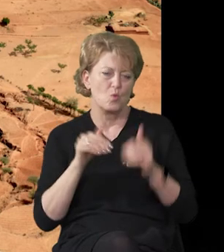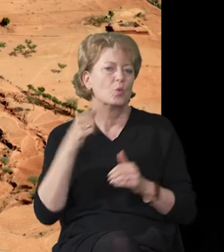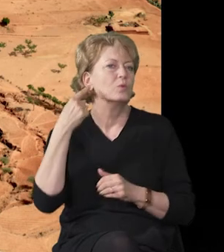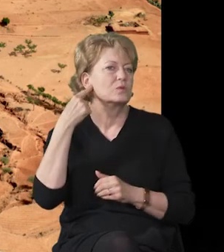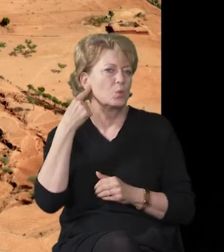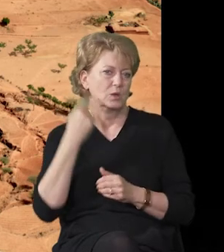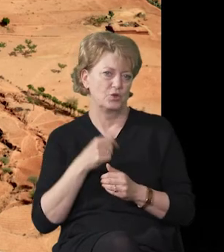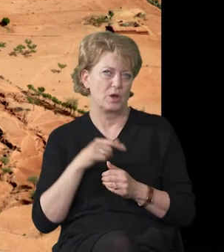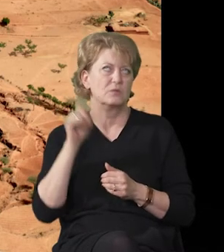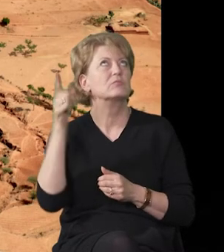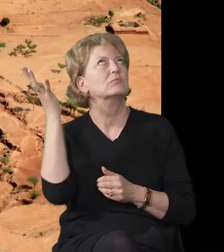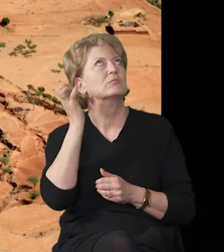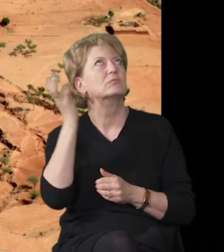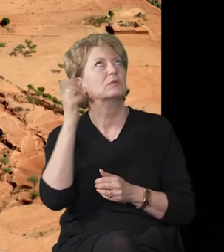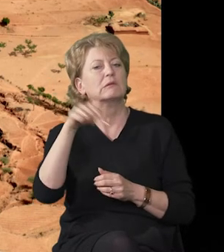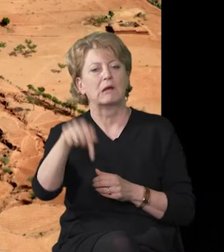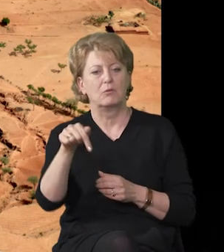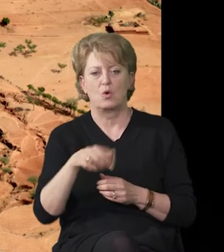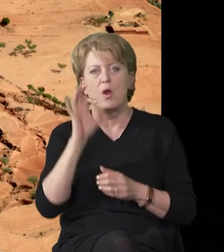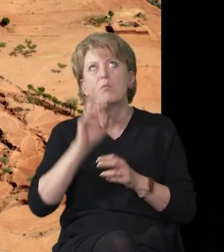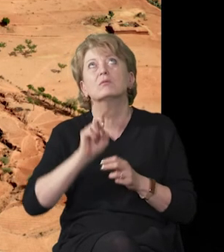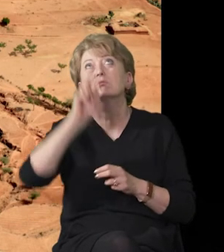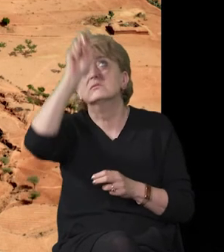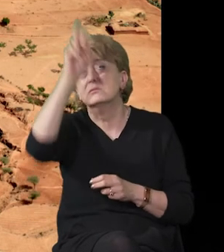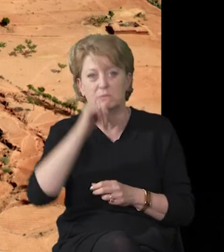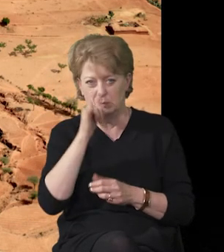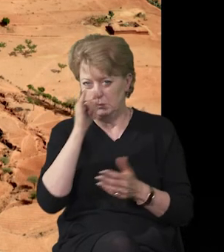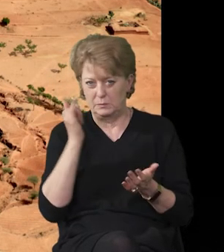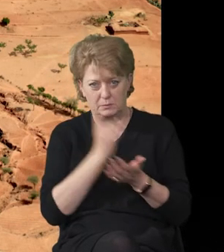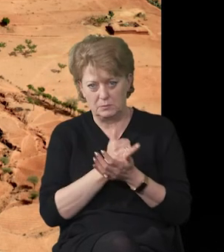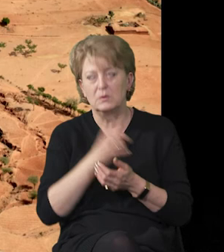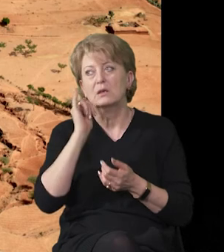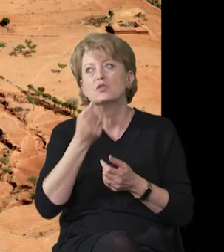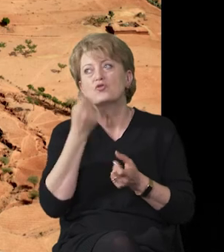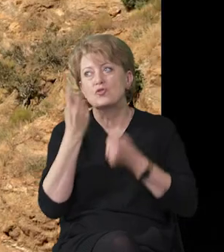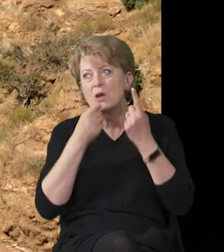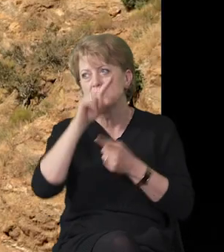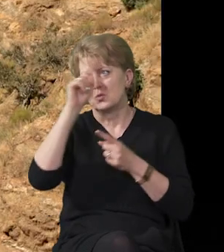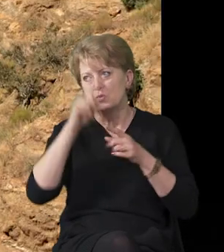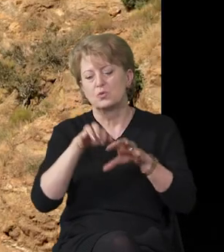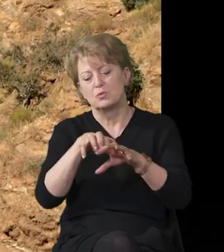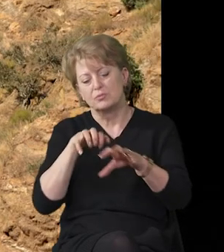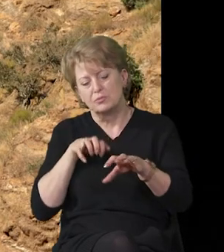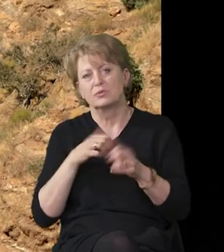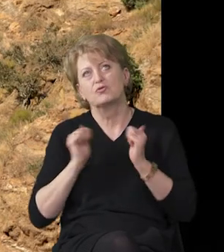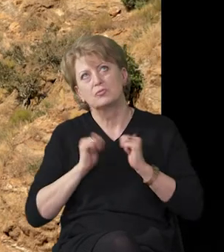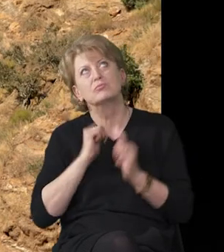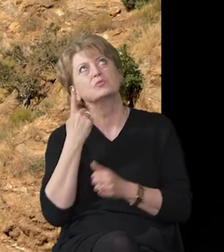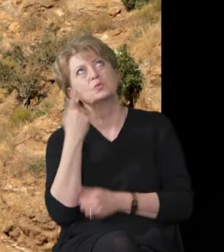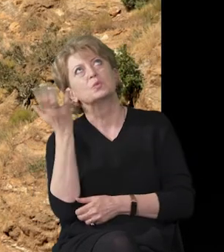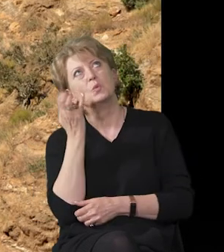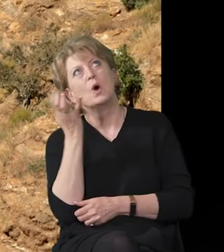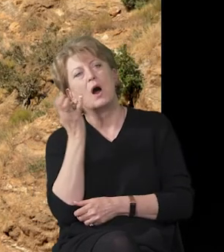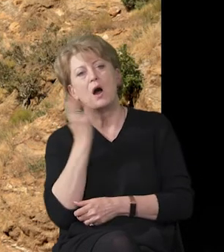jest wioska u stóp tego klifu i wierni czasami gromadzą się właśnie pod klifem. Natomiast ja z